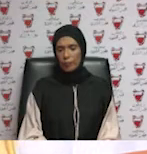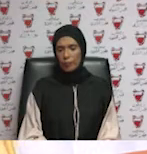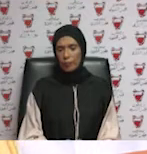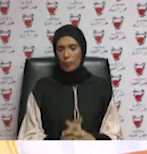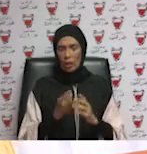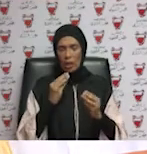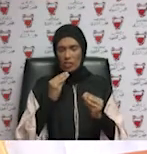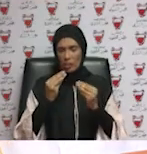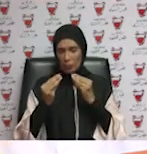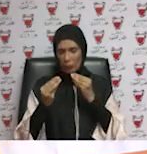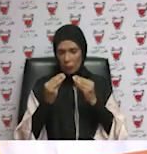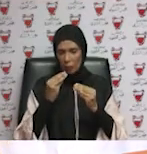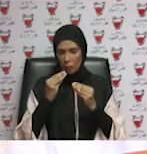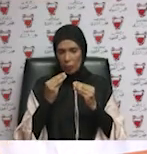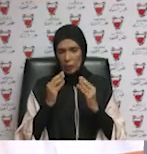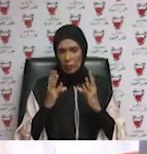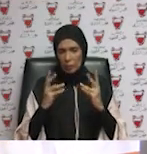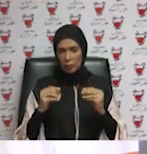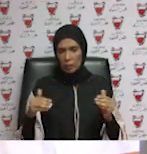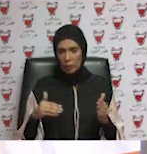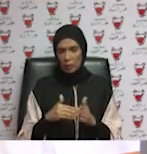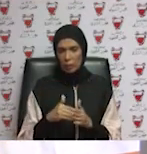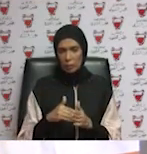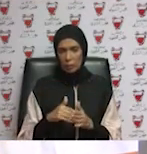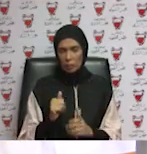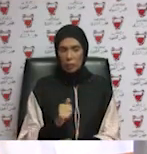مناقشة حساب ختامي للسنة المالية